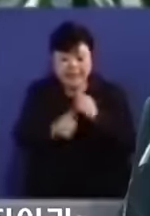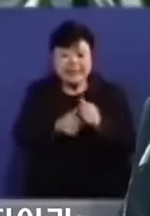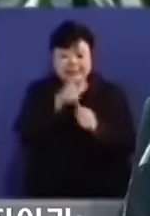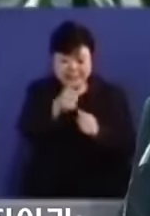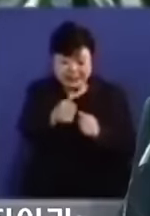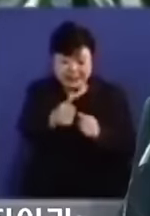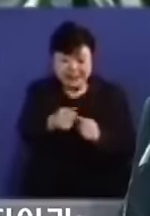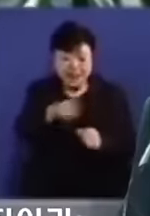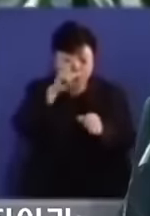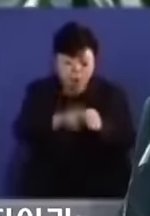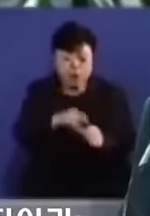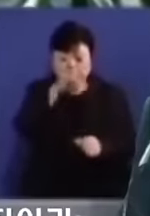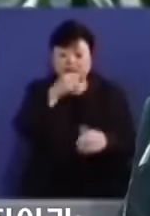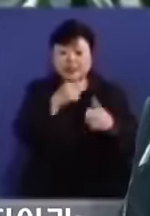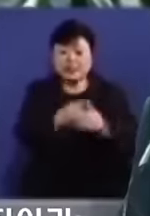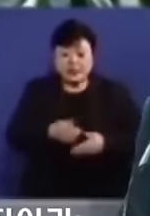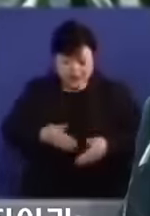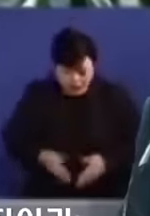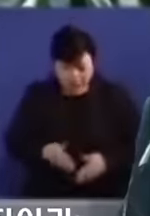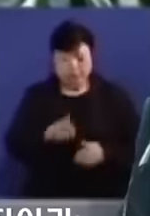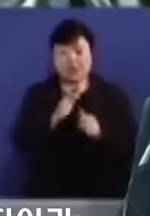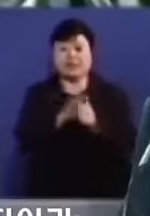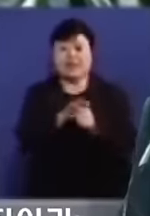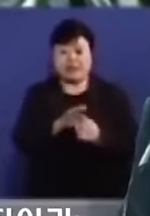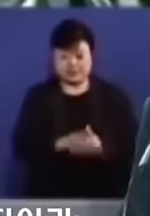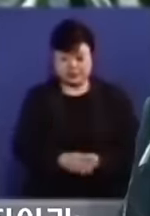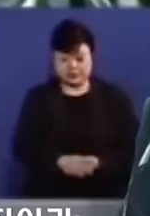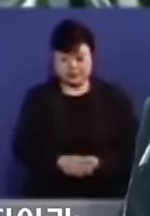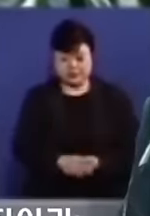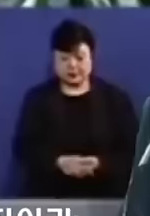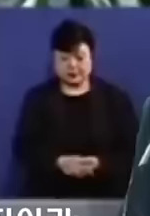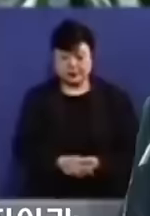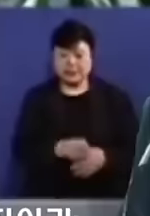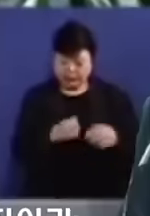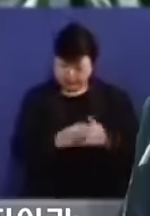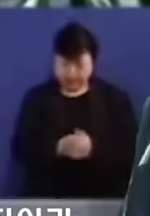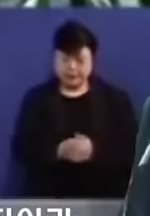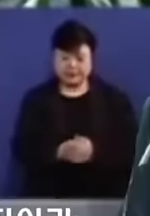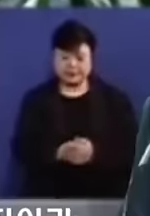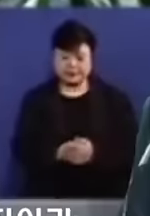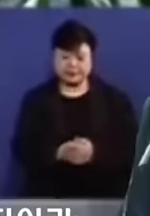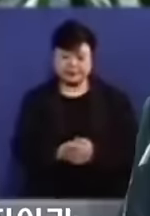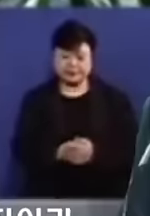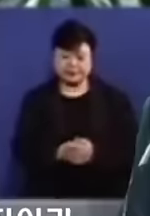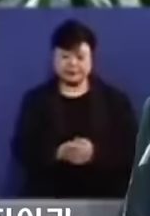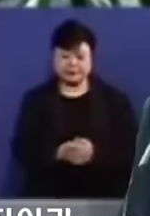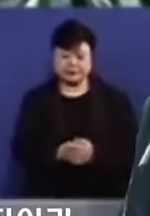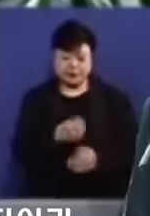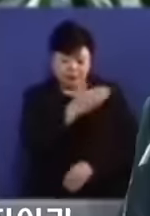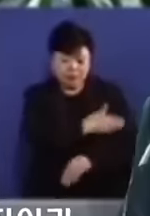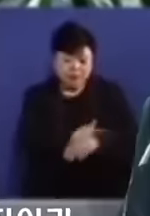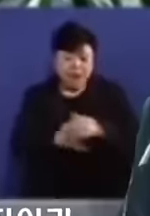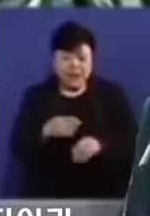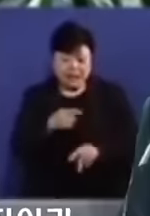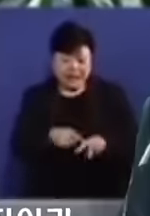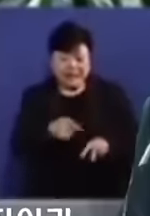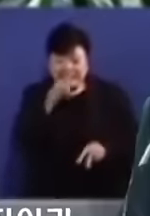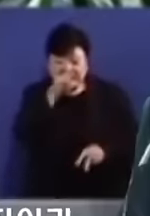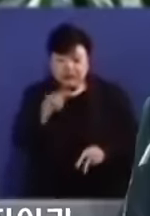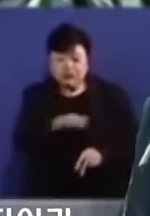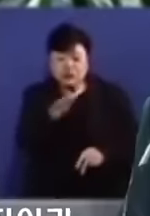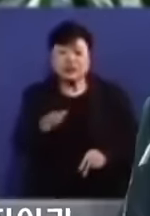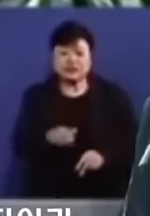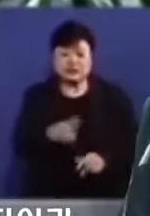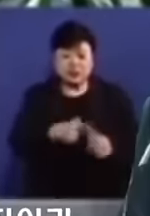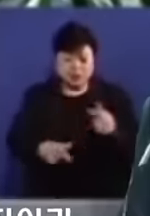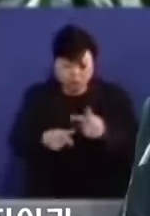하나님이 목적이 있어서 태어나게 하셨다. 그러니 팔다리를 가지고 태어난 우리들은 말할